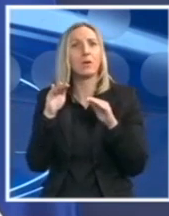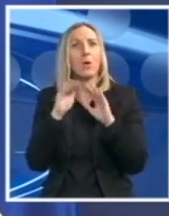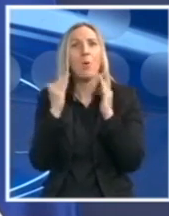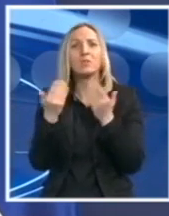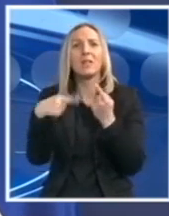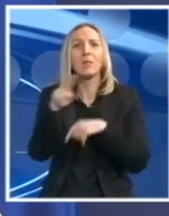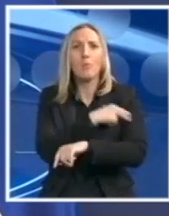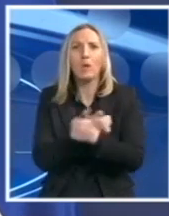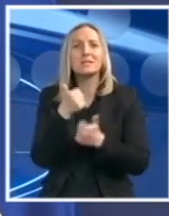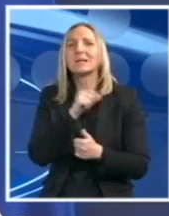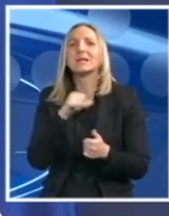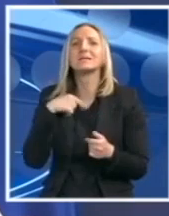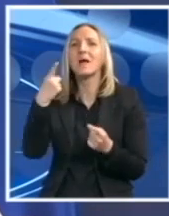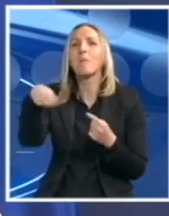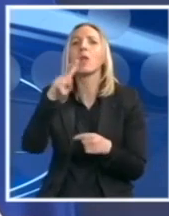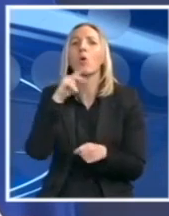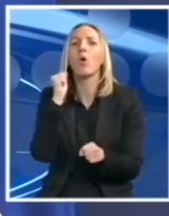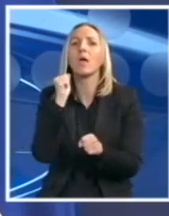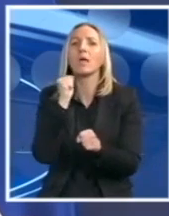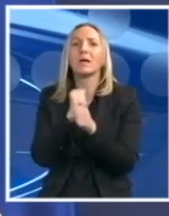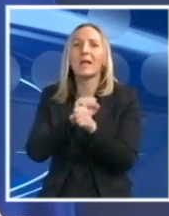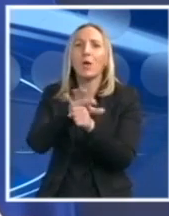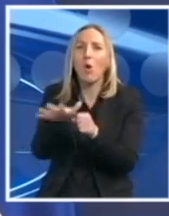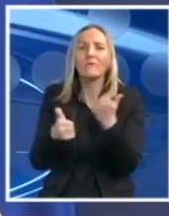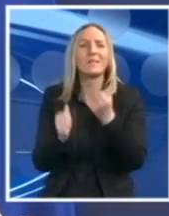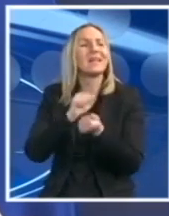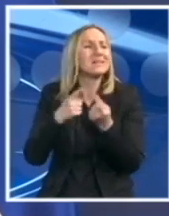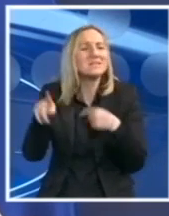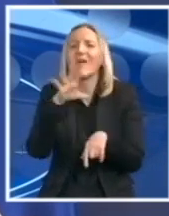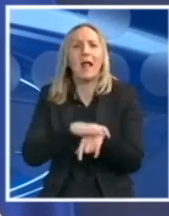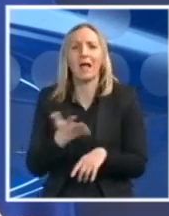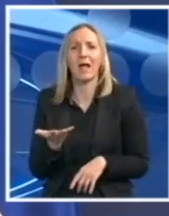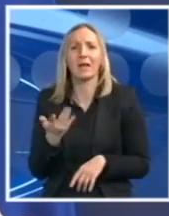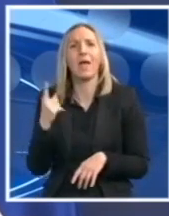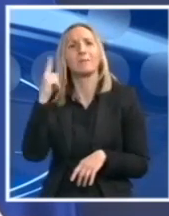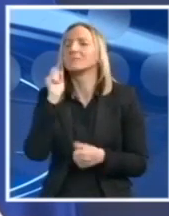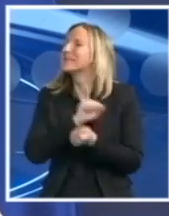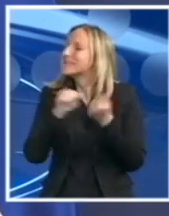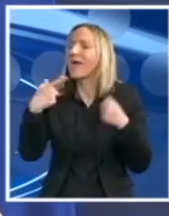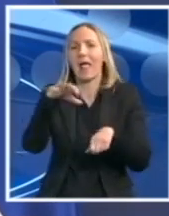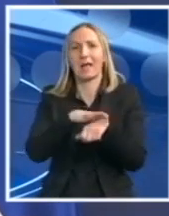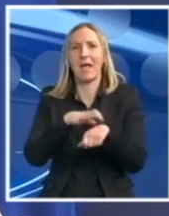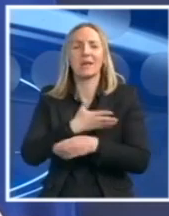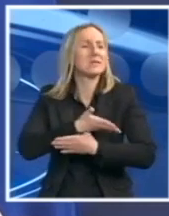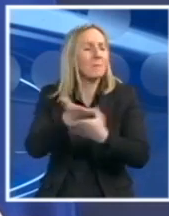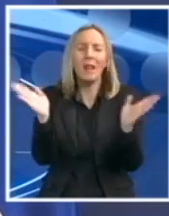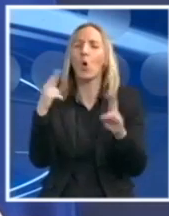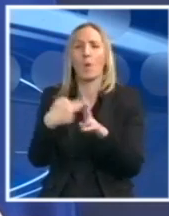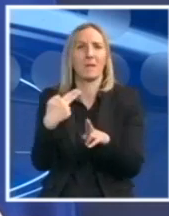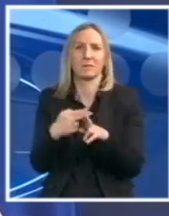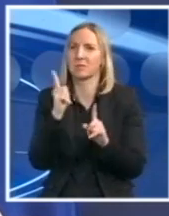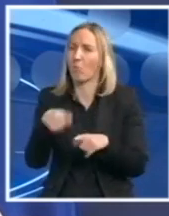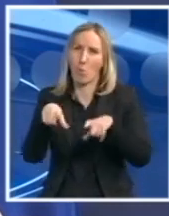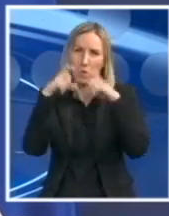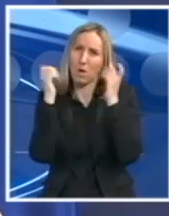ili na one koji rade s COVID pozitivnim pacijentima ili na sve lekare koji rade s bilo kojim pacijentima? Na sve lekare koji rade sa bilo kojim pacijentima, zato